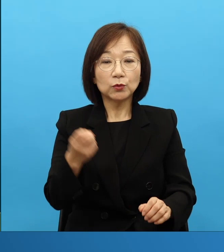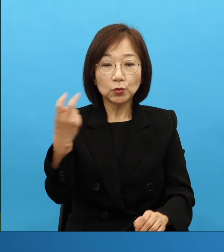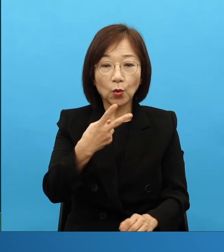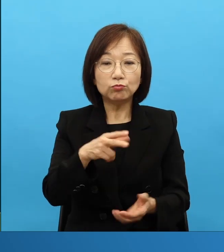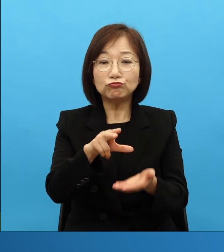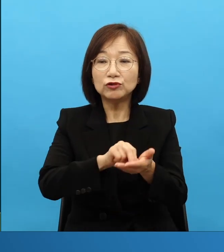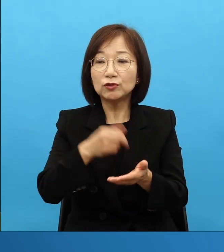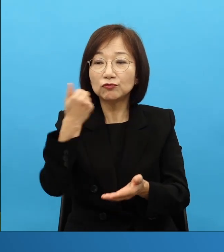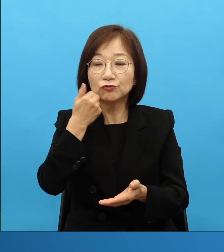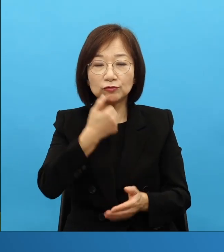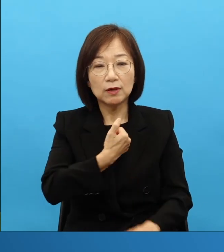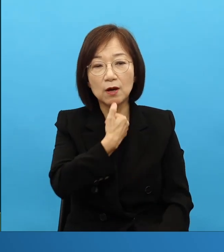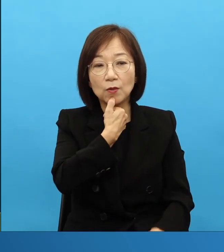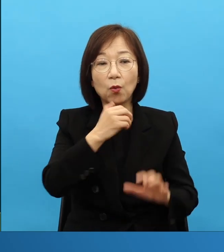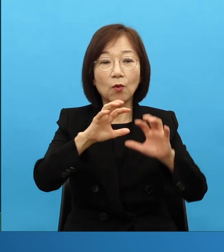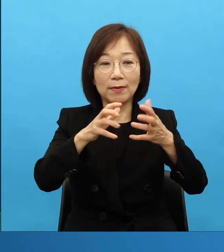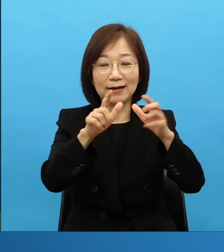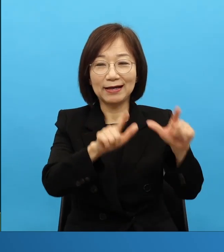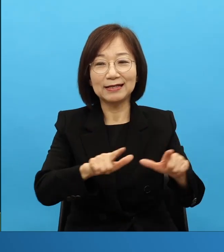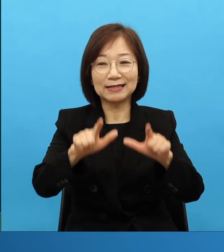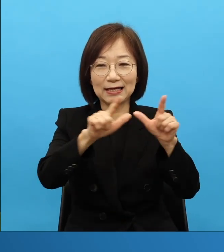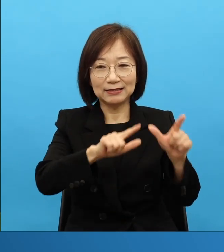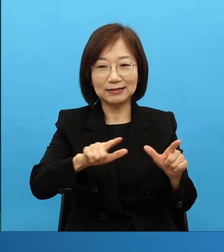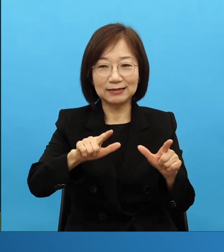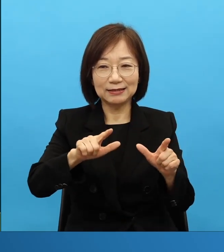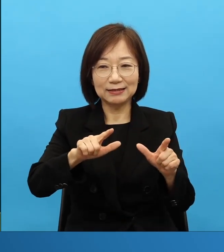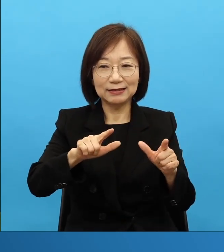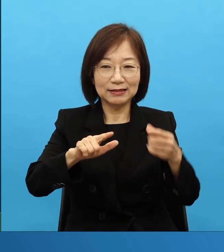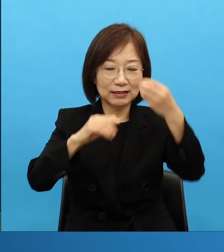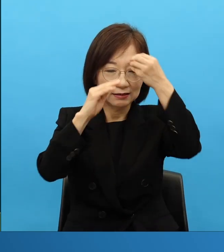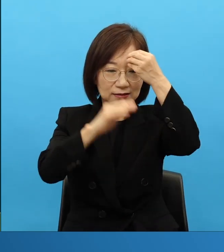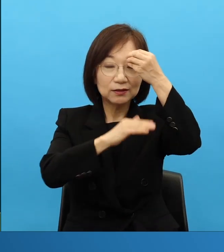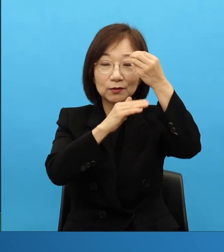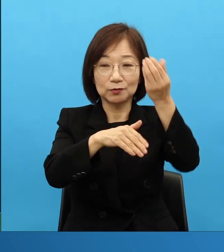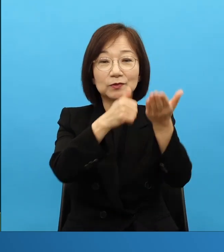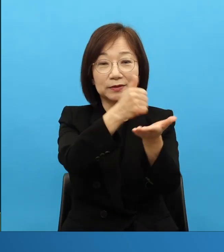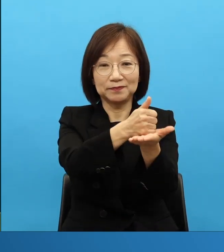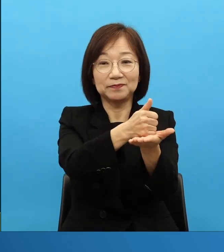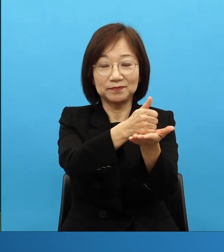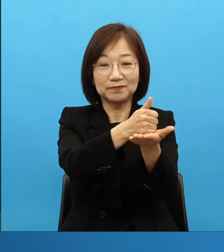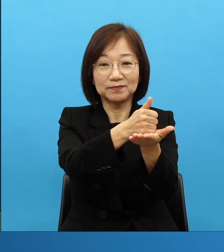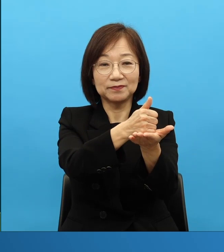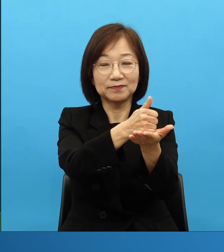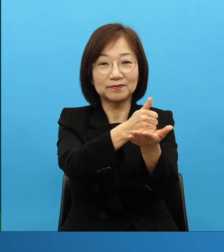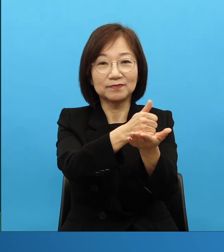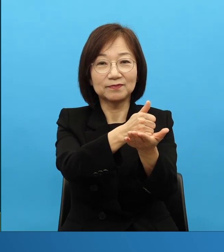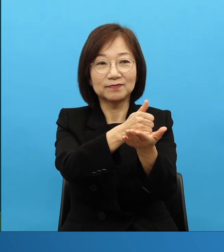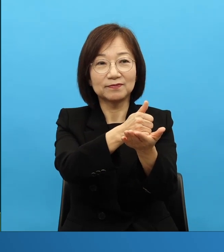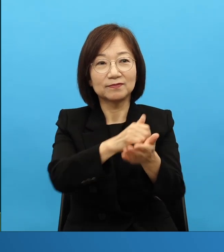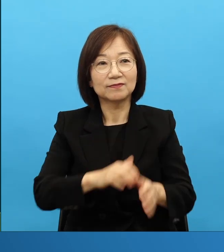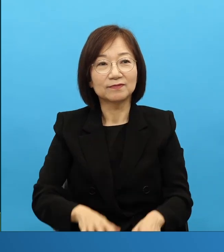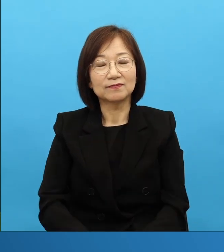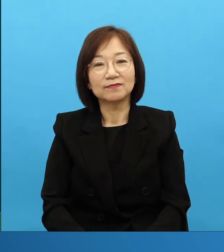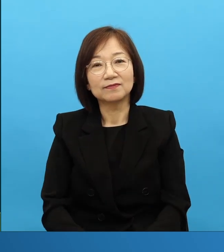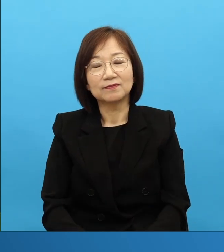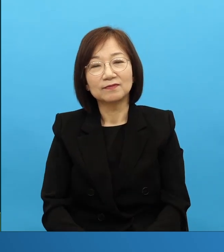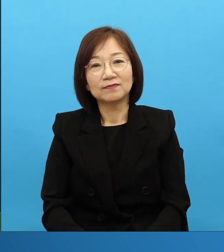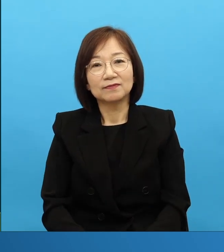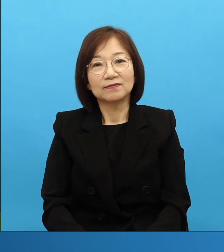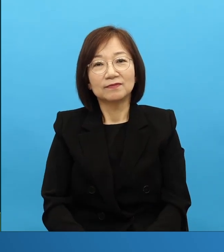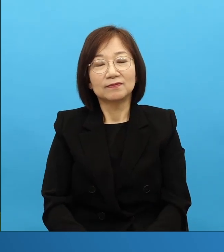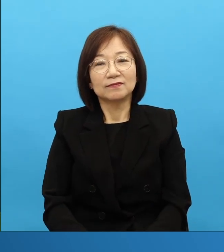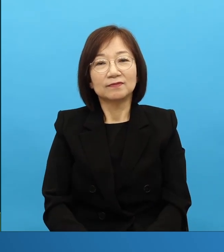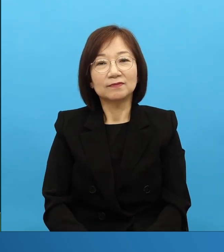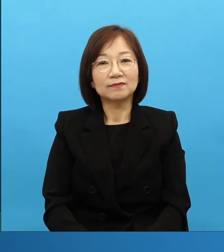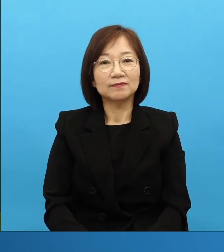is a problem. 거기에 지금 편지를 보낸 겁니다. And so Paul writes a letter to them. 지금도 바리새